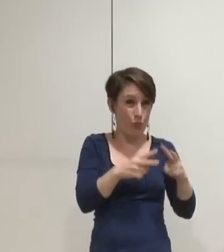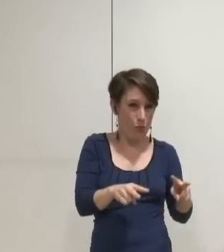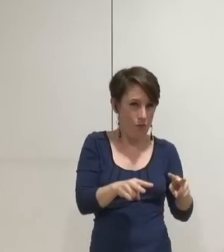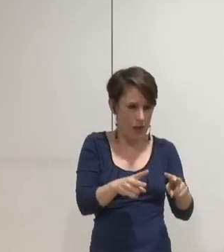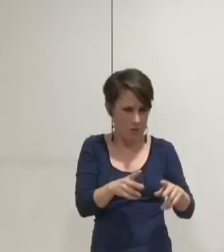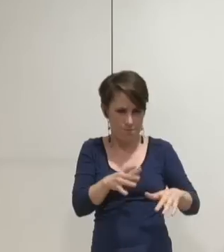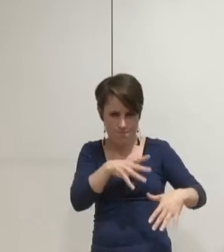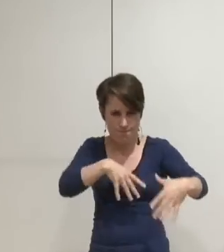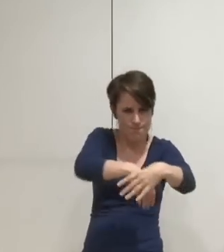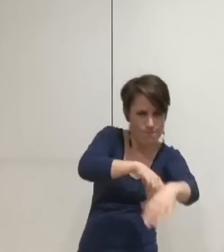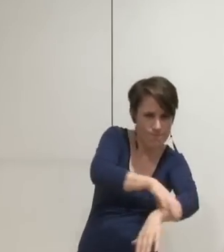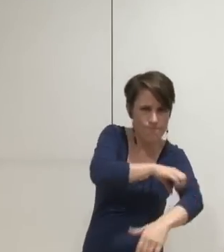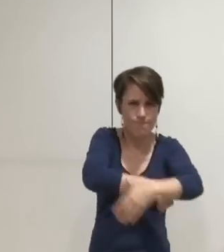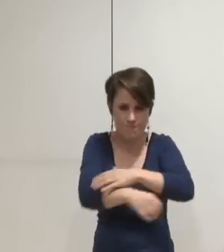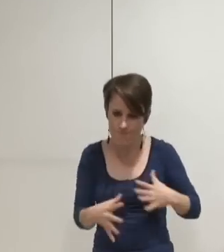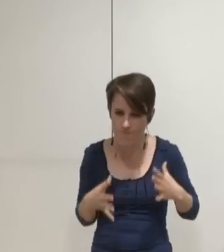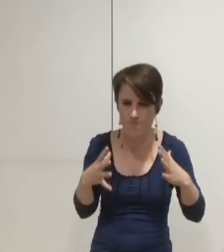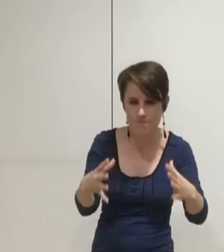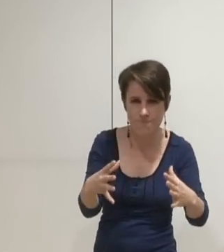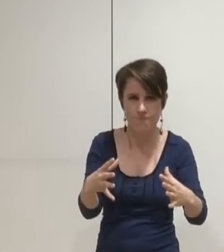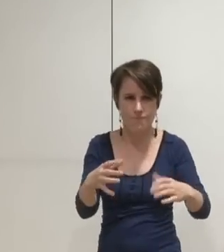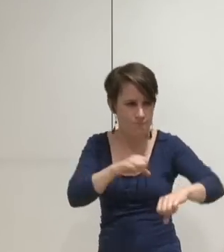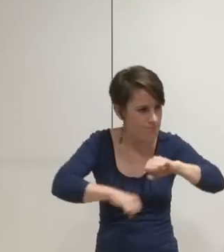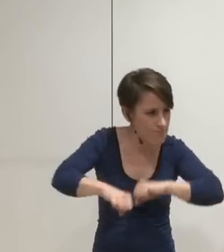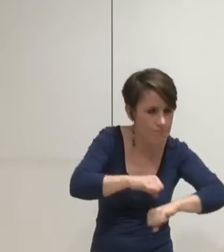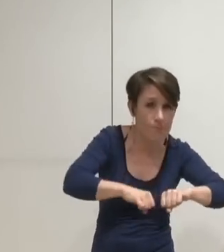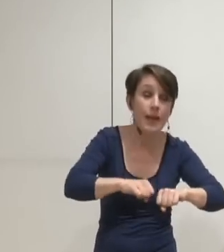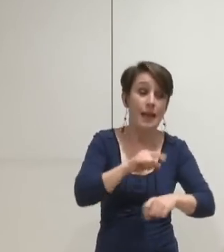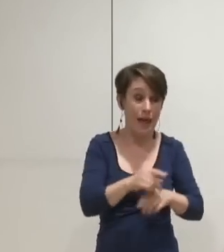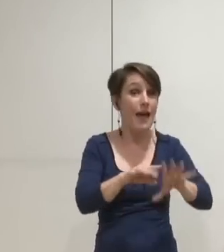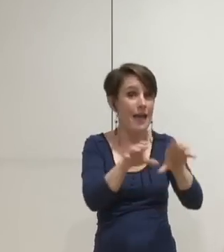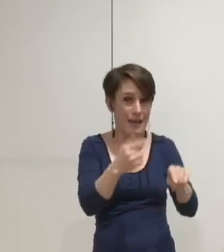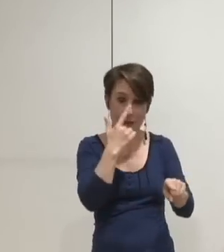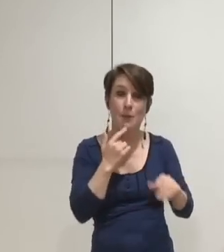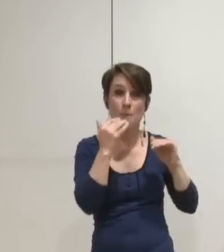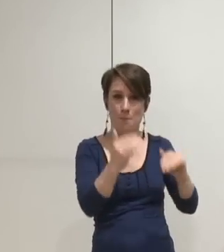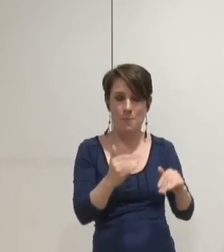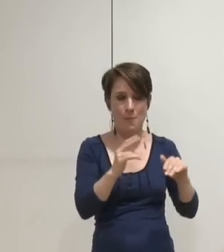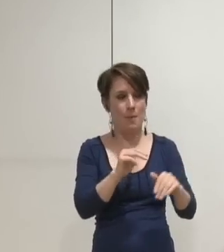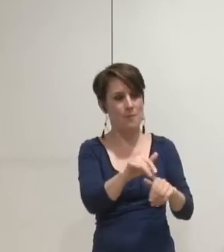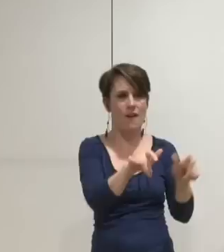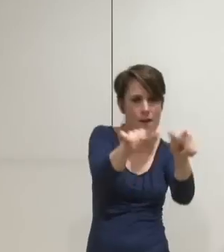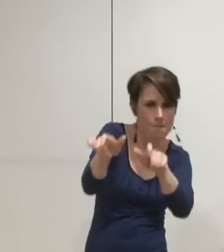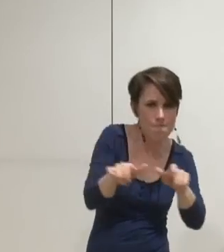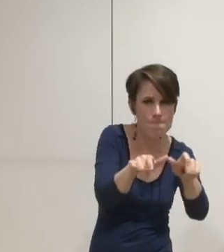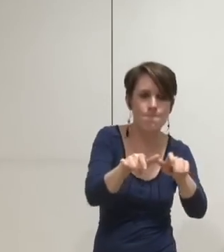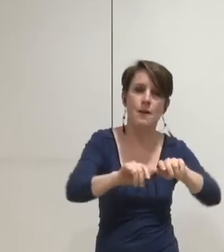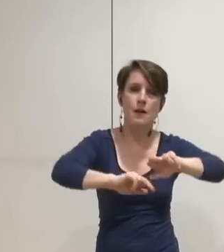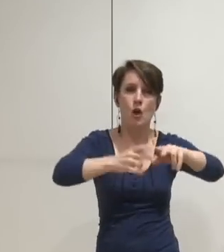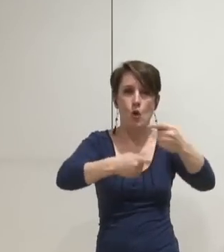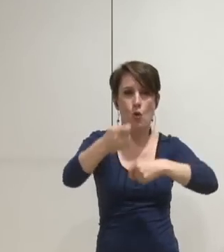gestion cette même équipe sera mobilisée dans les prochains mois et années pour suivre le marché crème avec citos